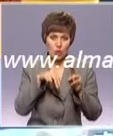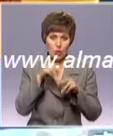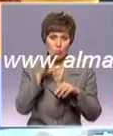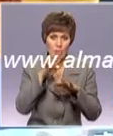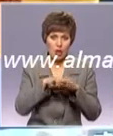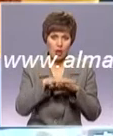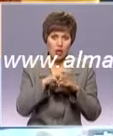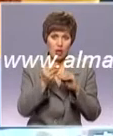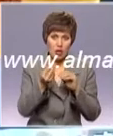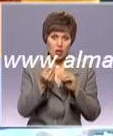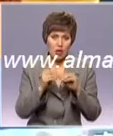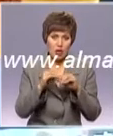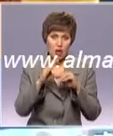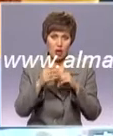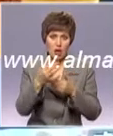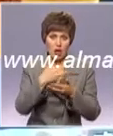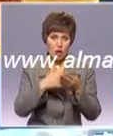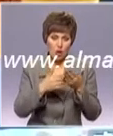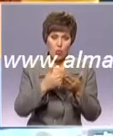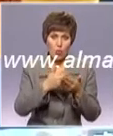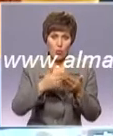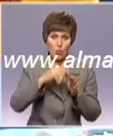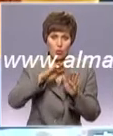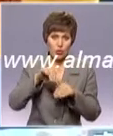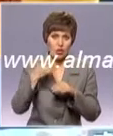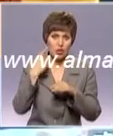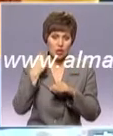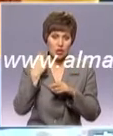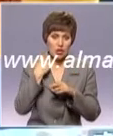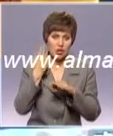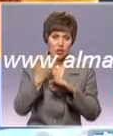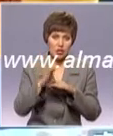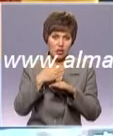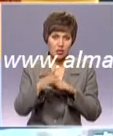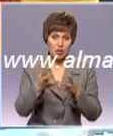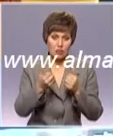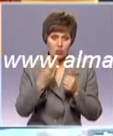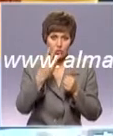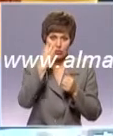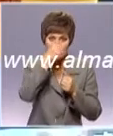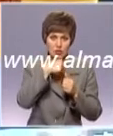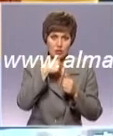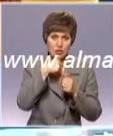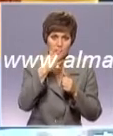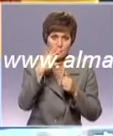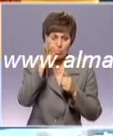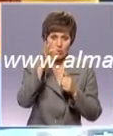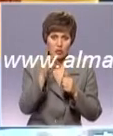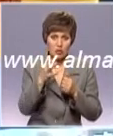қаржыларыңызды жинай беріңіздер. Ол сіздерге одан кейін кредит арқылы көмектеседі. Не дегенде 3 жылдай жинасаңыз 50%